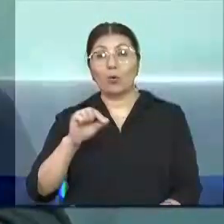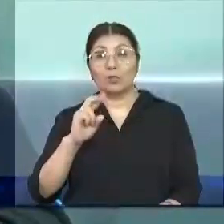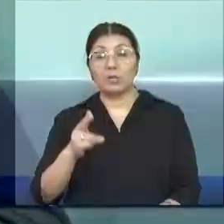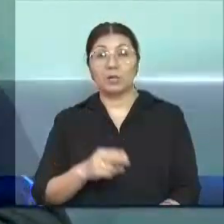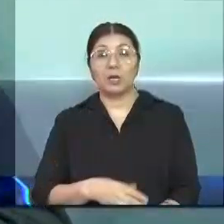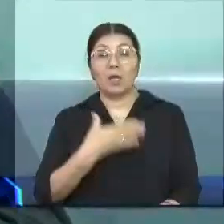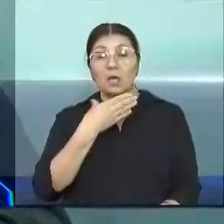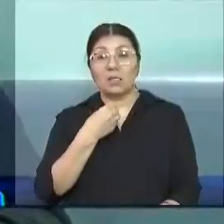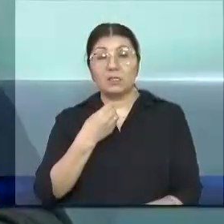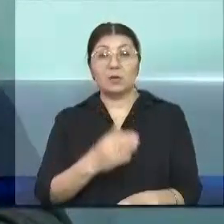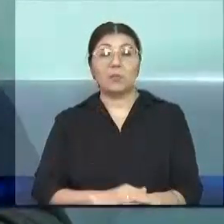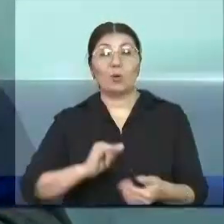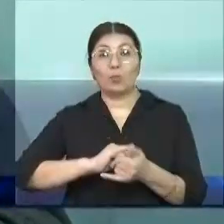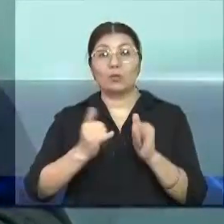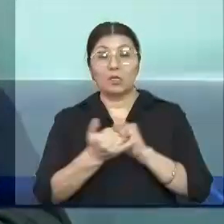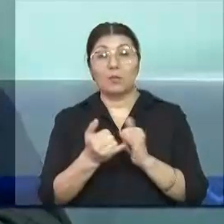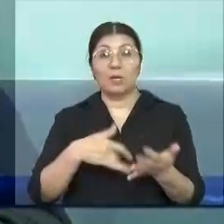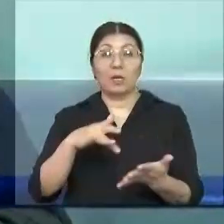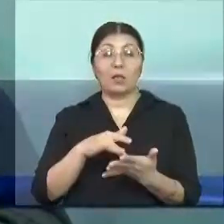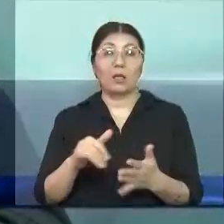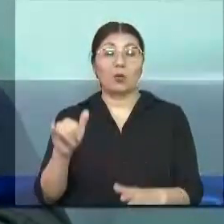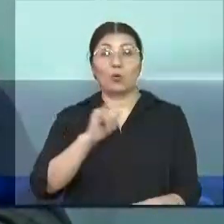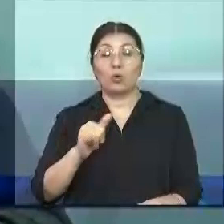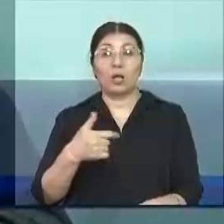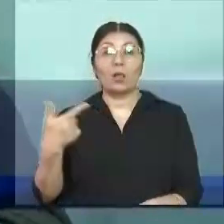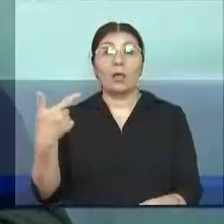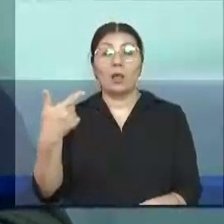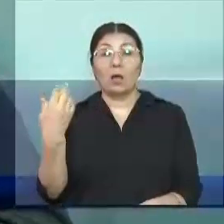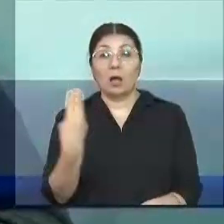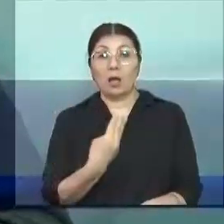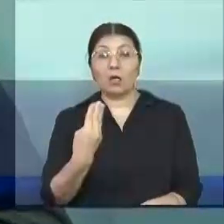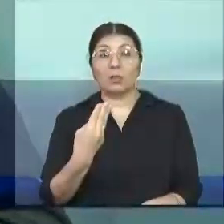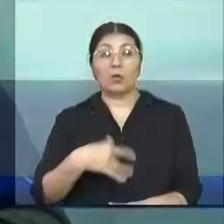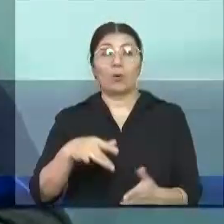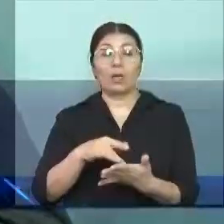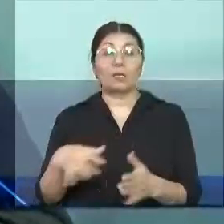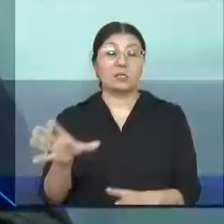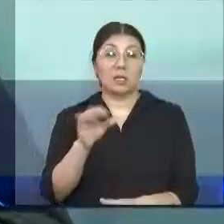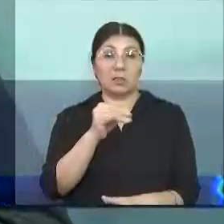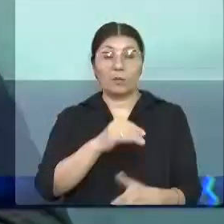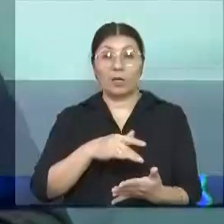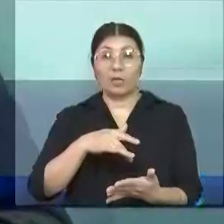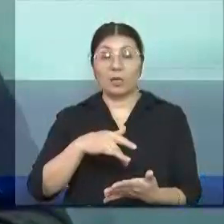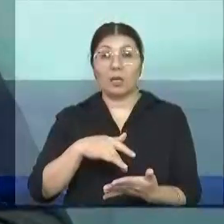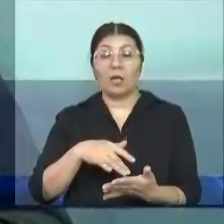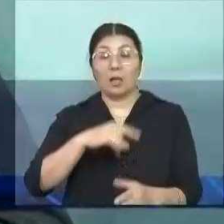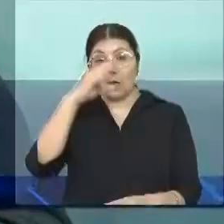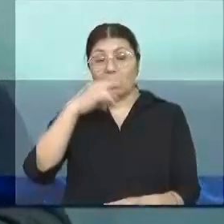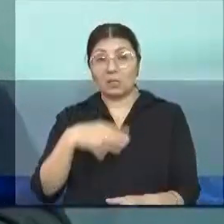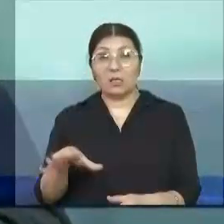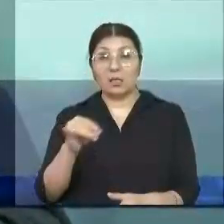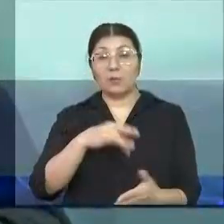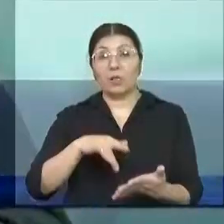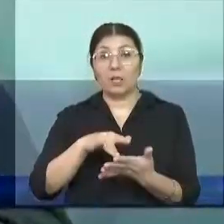Өскемен, Семей қалаларына, сол Орал, Ақтау, былай айтқанда Қазақстан барлық қалаларында әскери бөлімдер